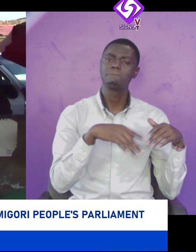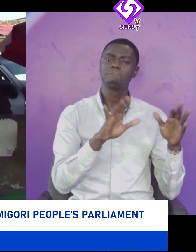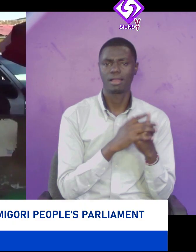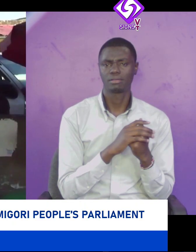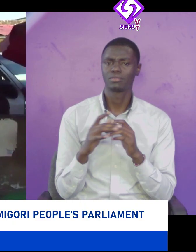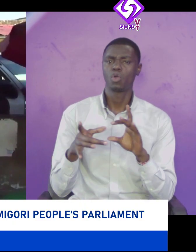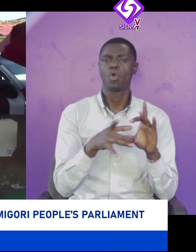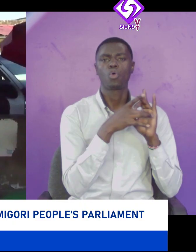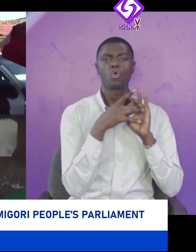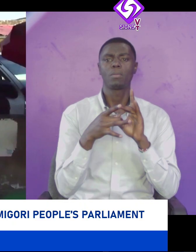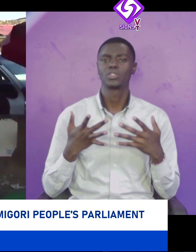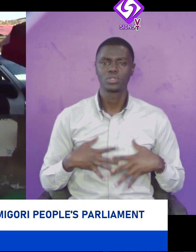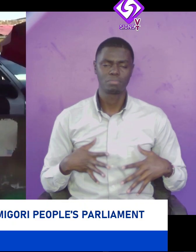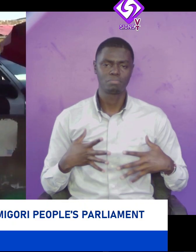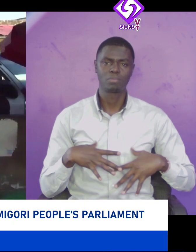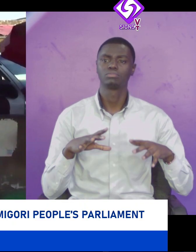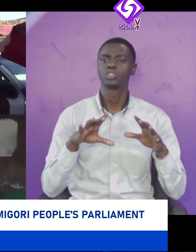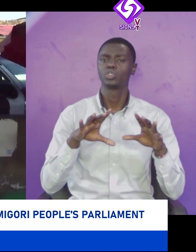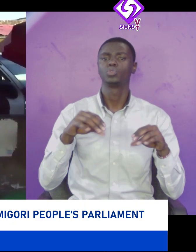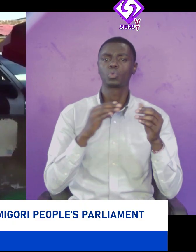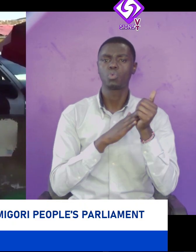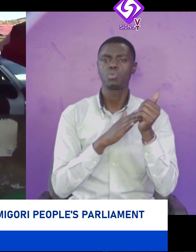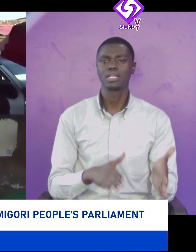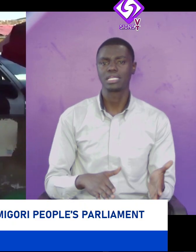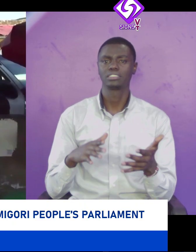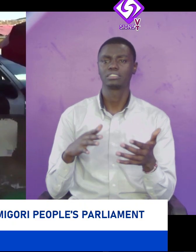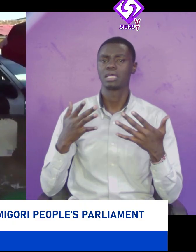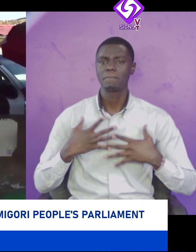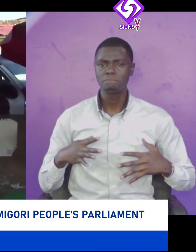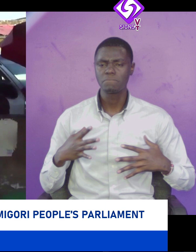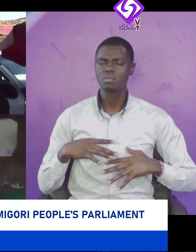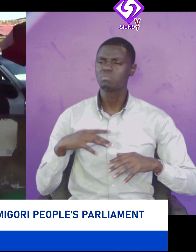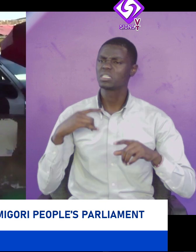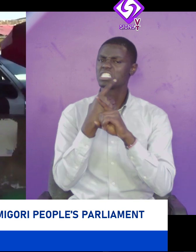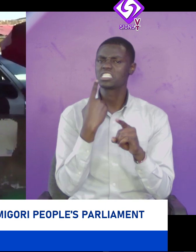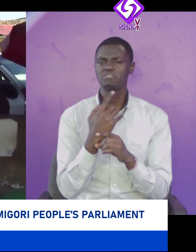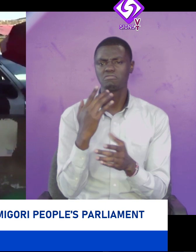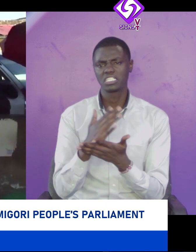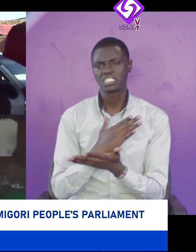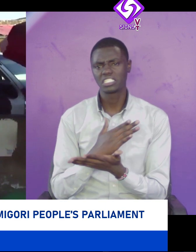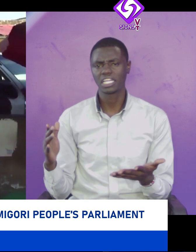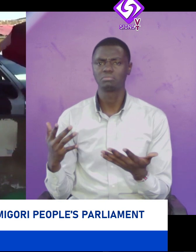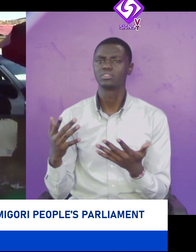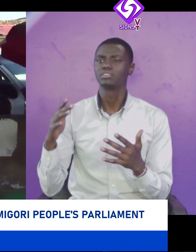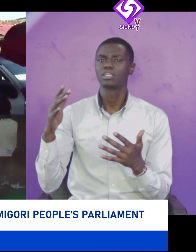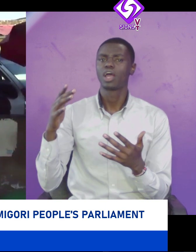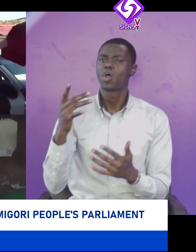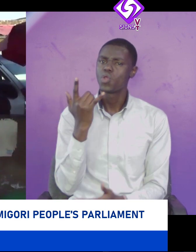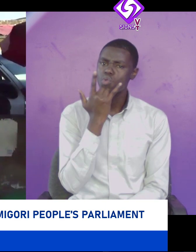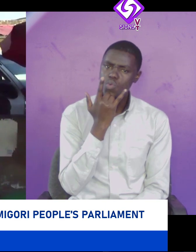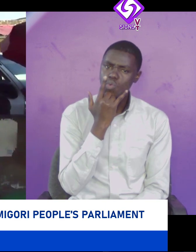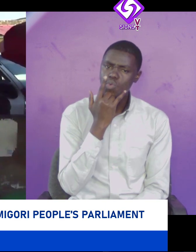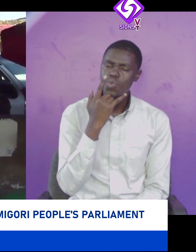watu, chukua leaders, chukua wananchi, kuanzia sekta yoyote, kuanzia bunge la wananchi, Luo